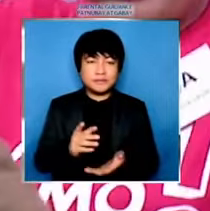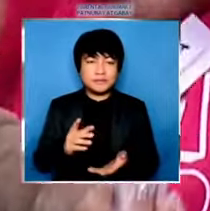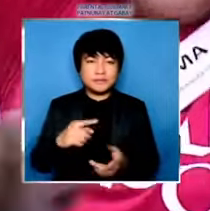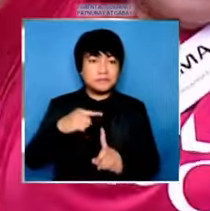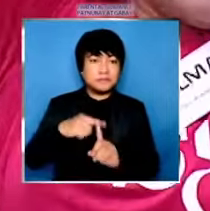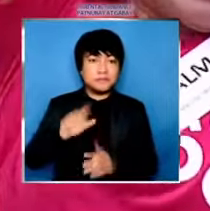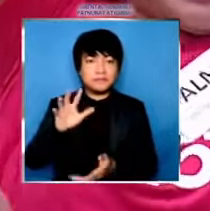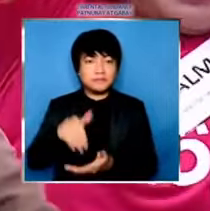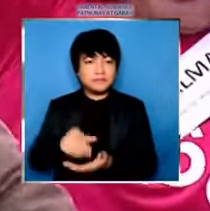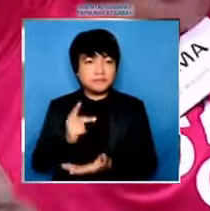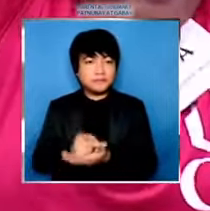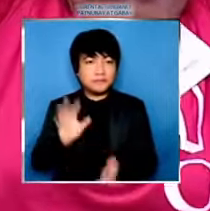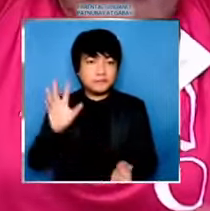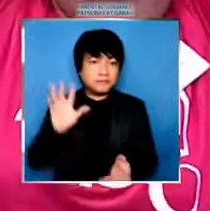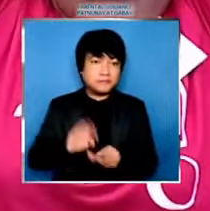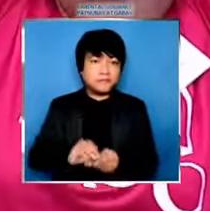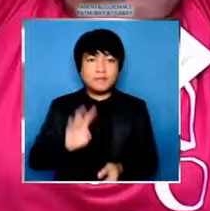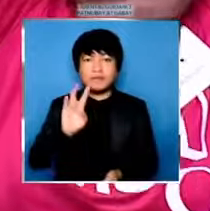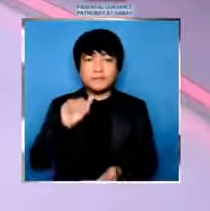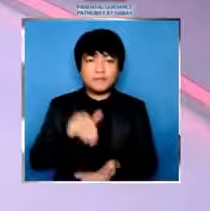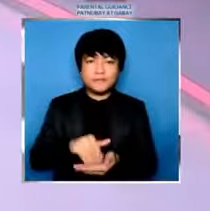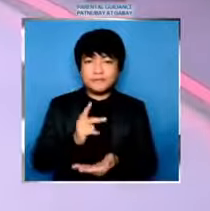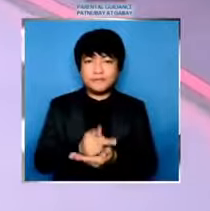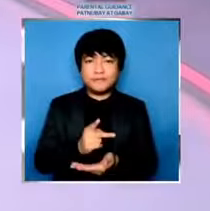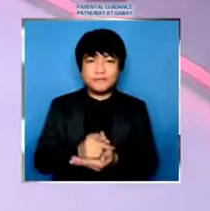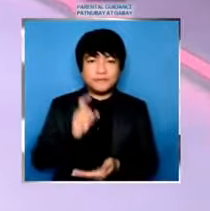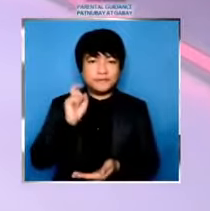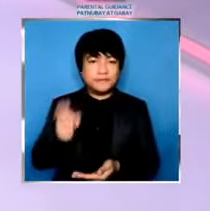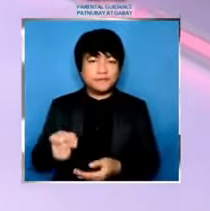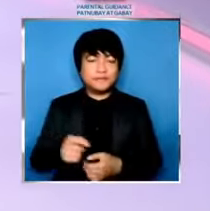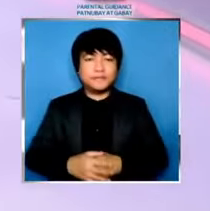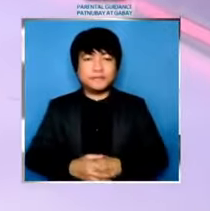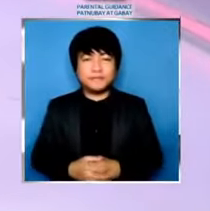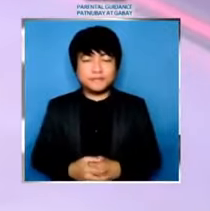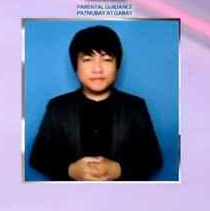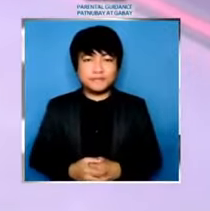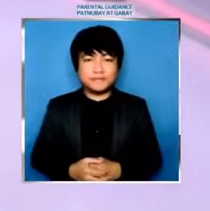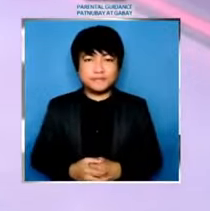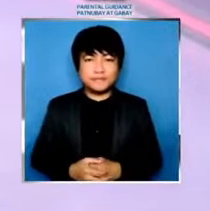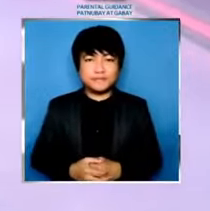pesos, for a grand total of 7,000 pesos!